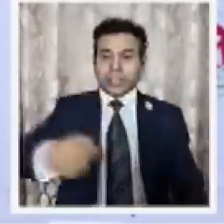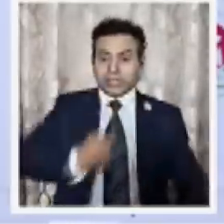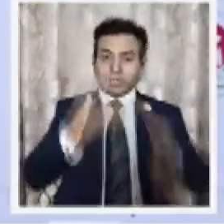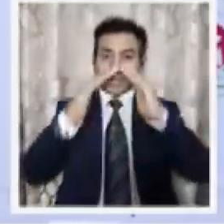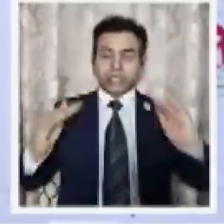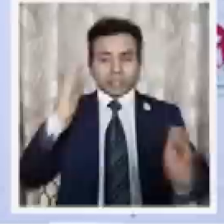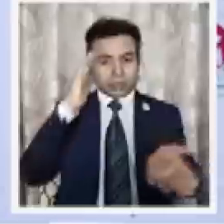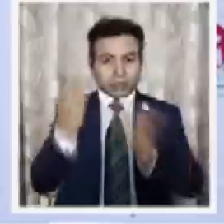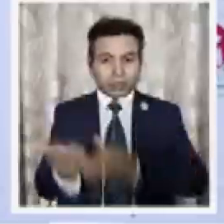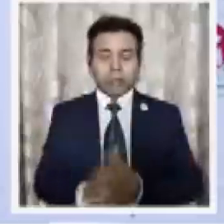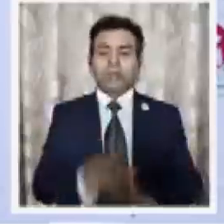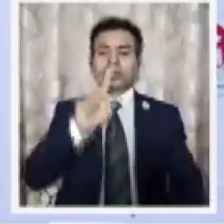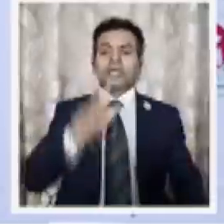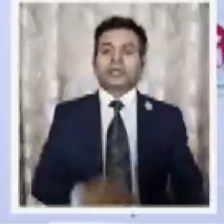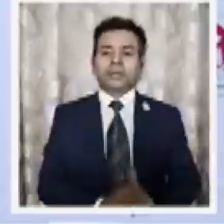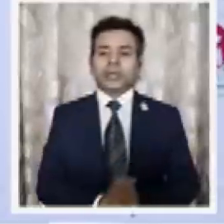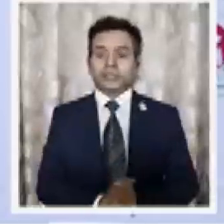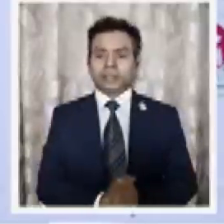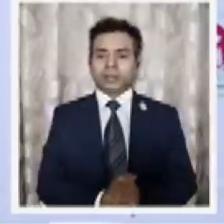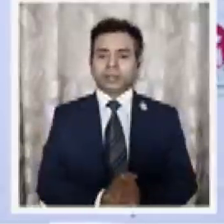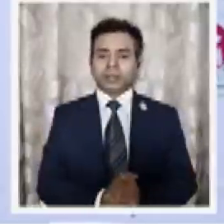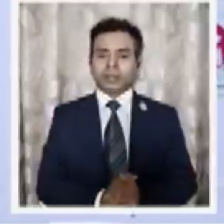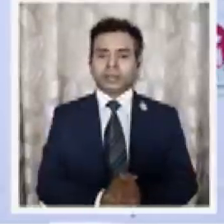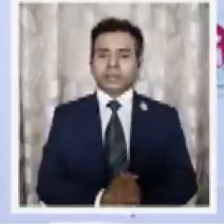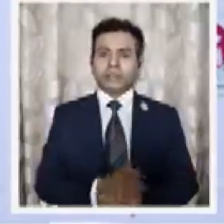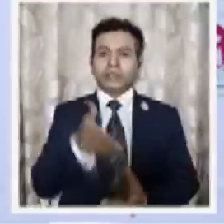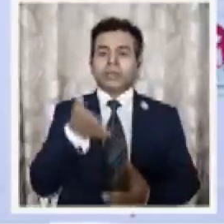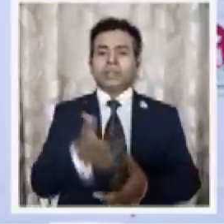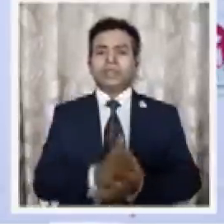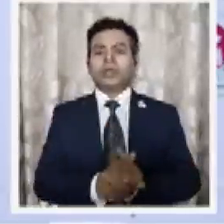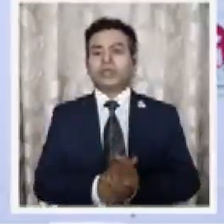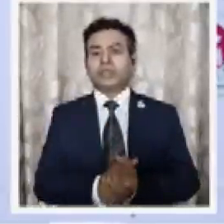হাসপাতালে মৃত্যুবরণ করেছেন 35 জন এবং বাড়িতে মৃত্যুবরণ করেছেন 9 জন।